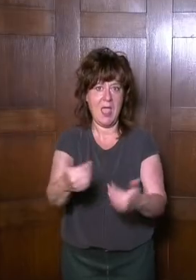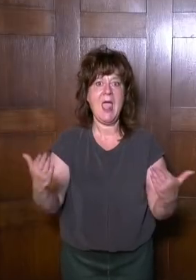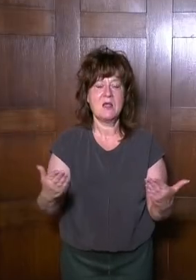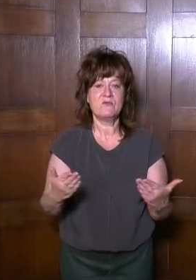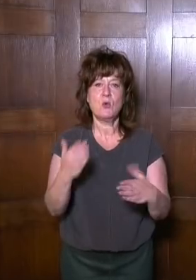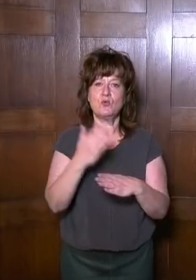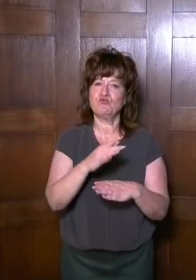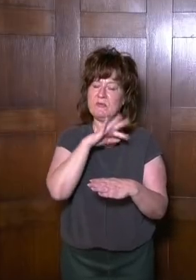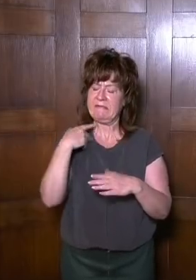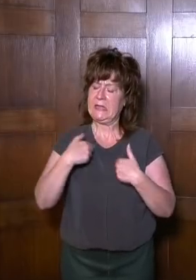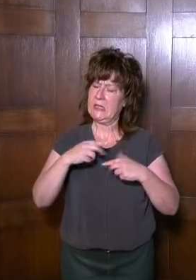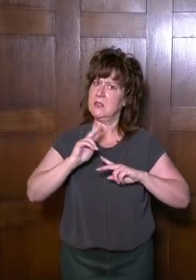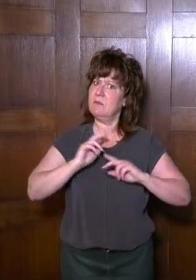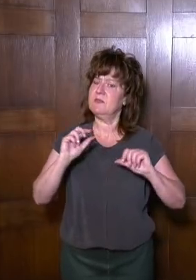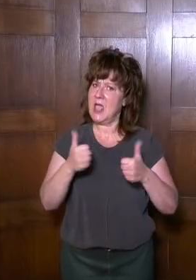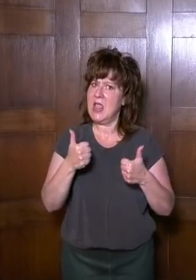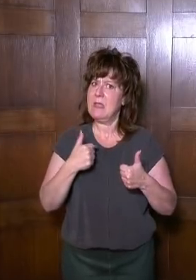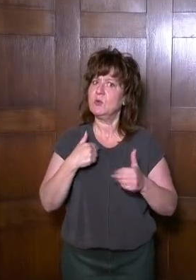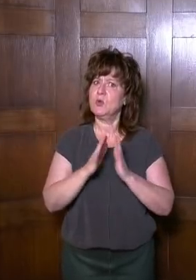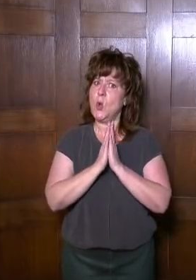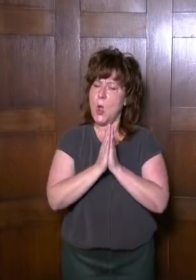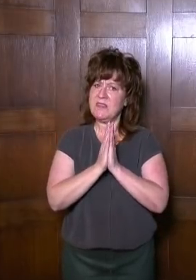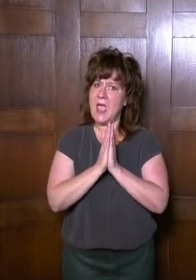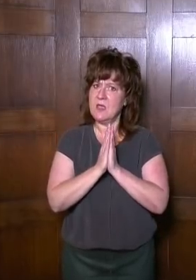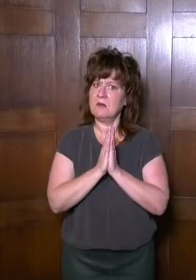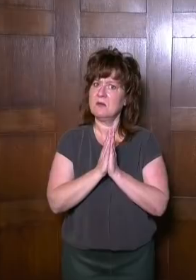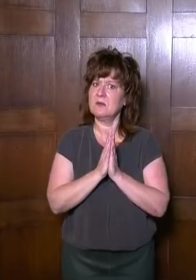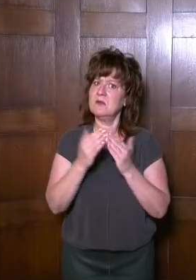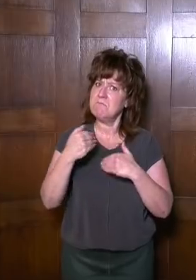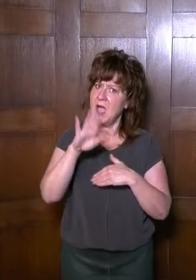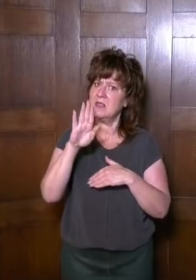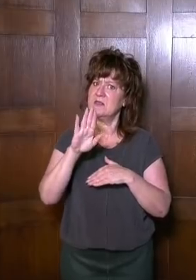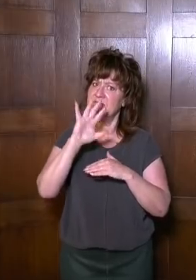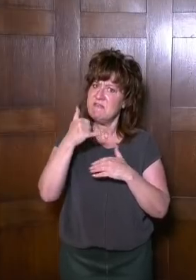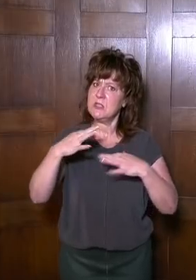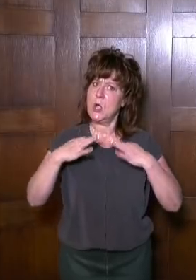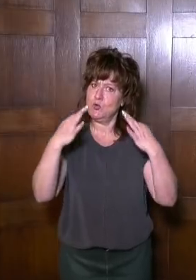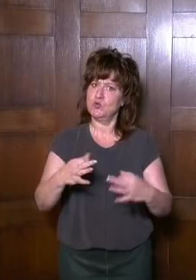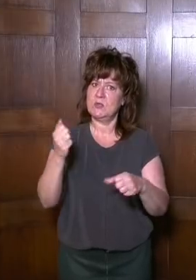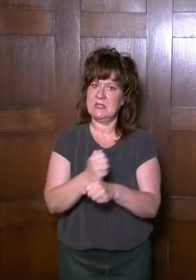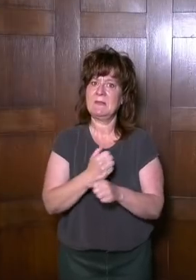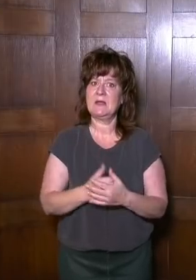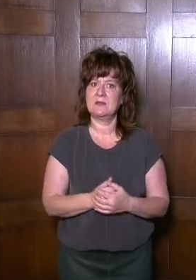einige erlebt und Gott sei Dank auch die meisten wieder nach Hause gebracht.